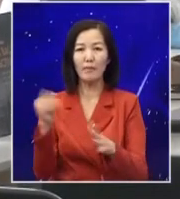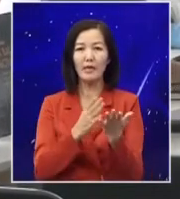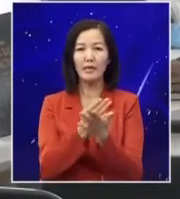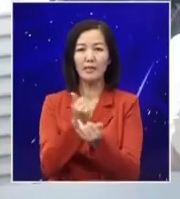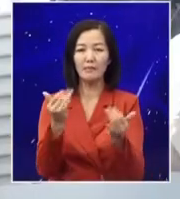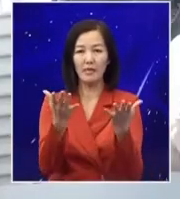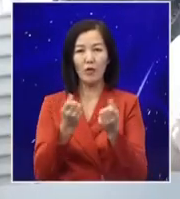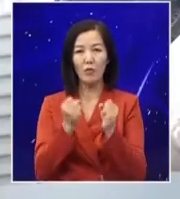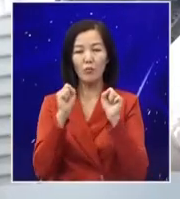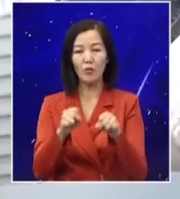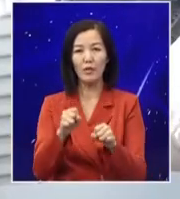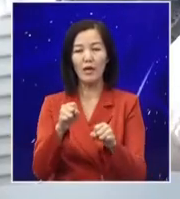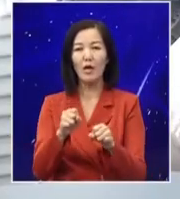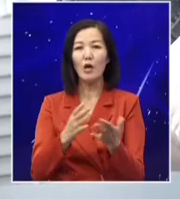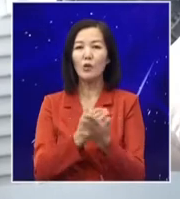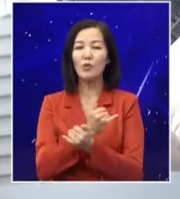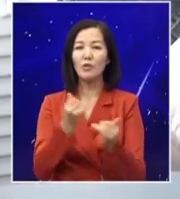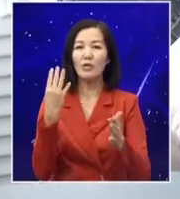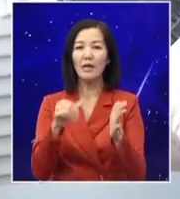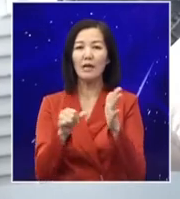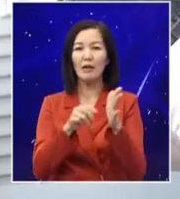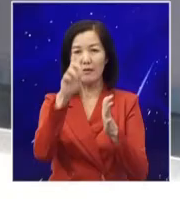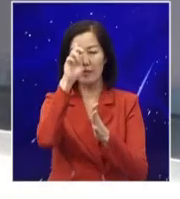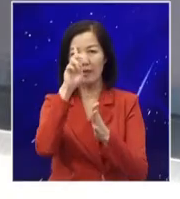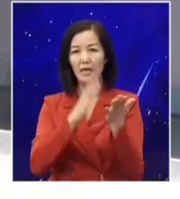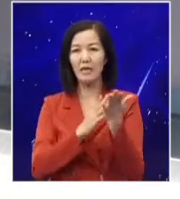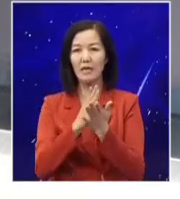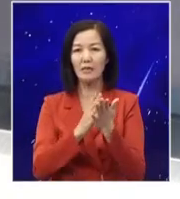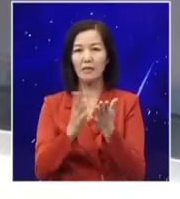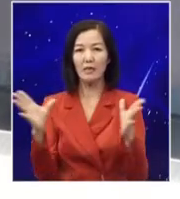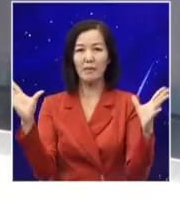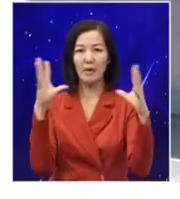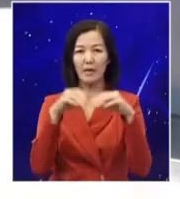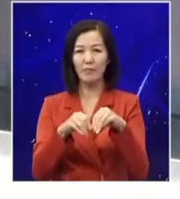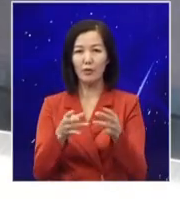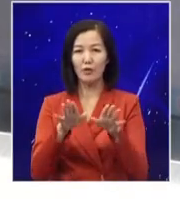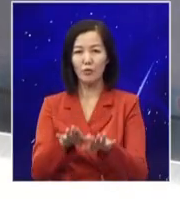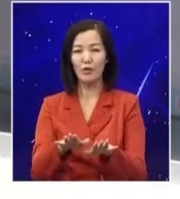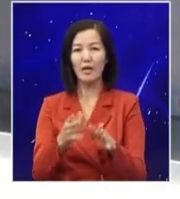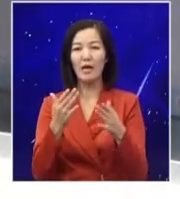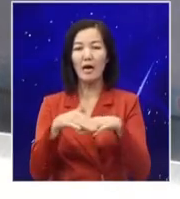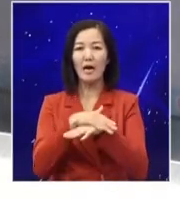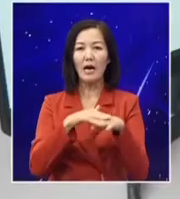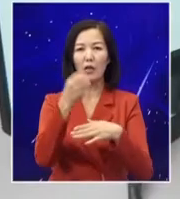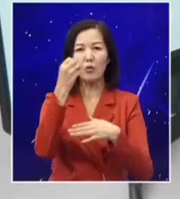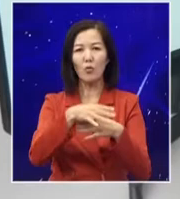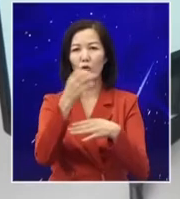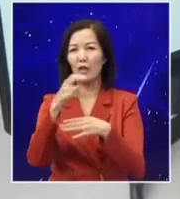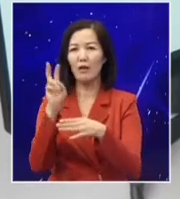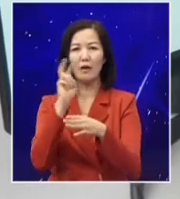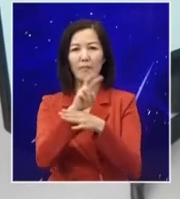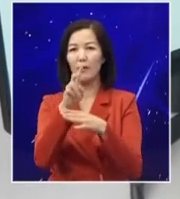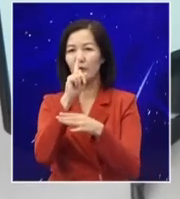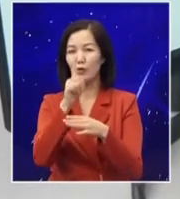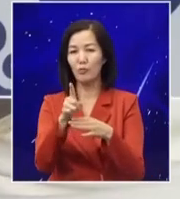жұмыс атқарады. Ауданда көрсетілетін 46 мемлекеттік қызмет осында шоғырланған. Тұрғындар енді орталықтың әрі бұрышында